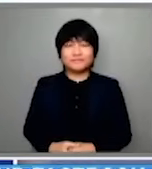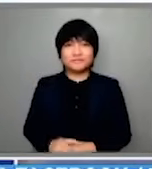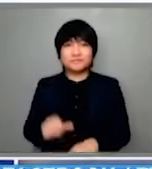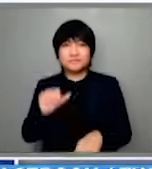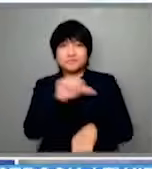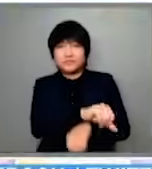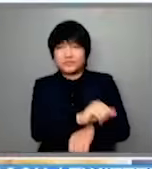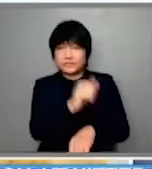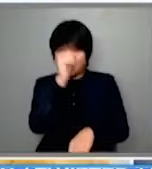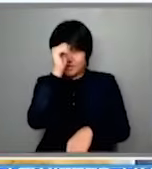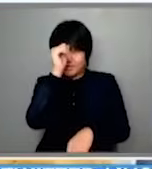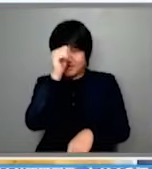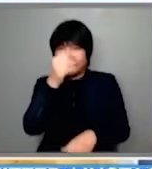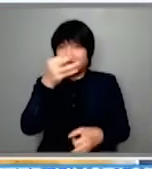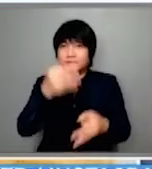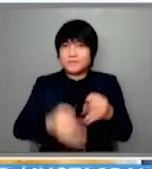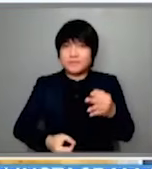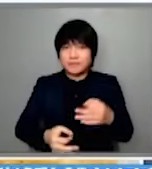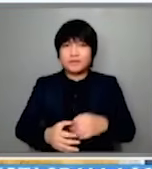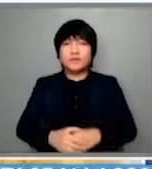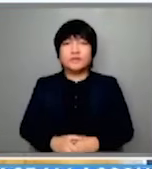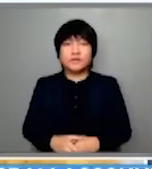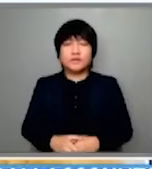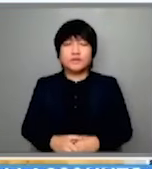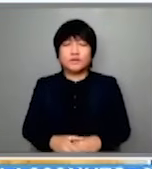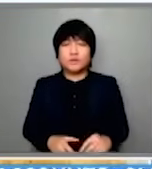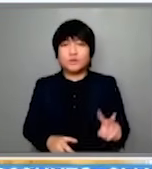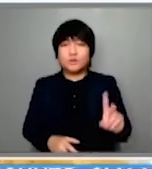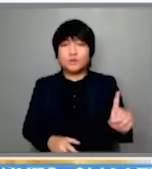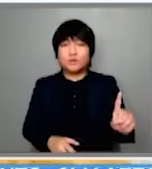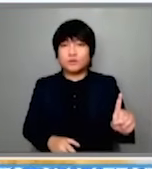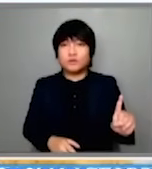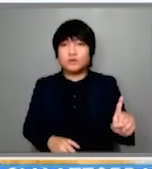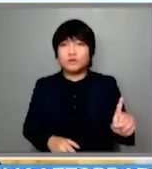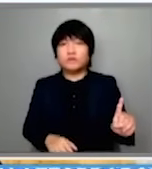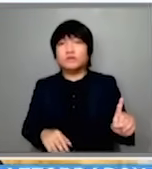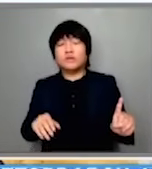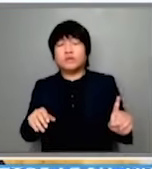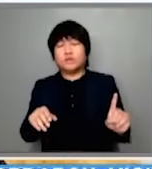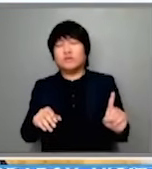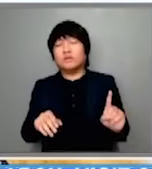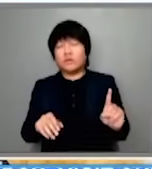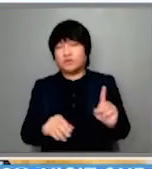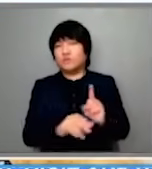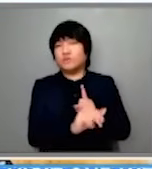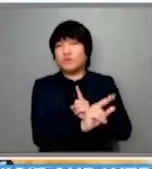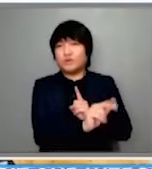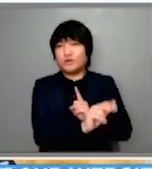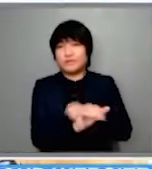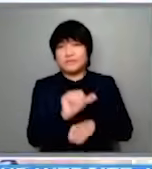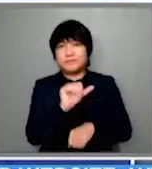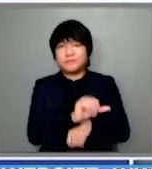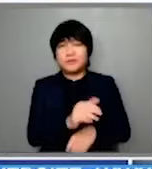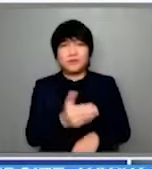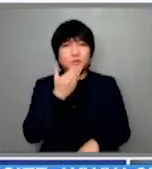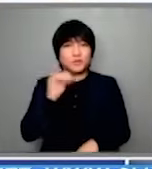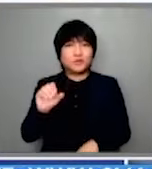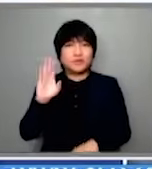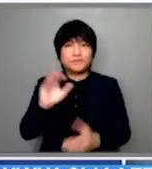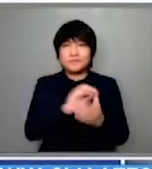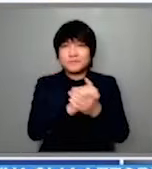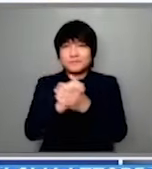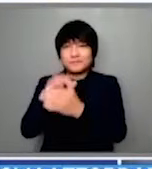final score na 21-13, 21-17. Good job at congratulations sa ating mga Pinoy